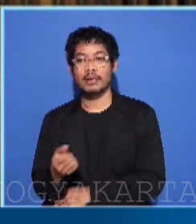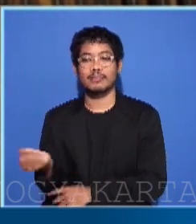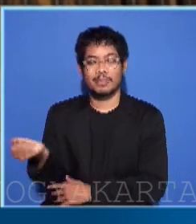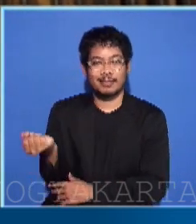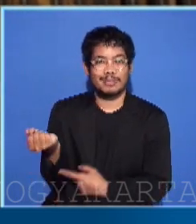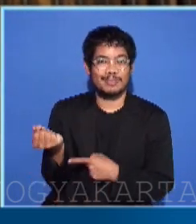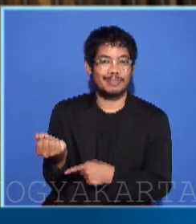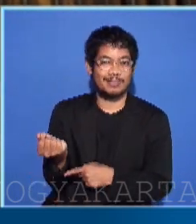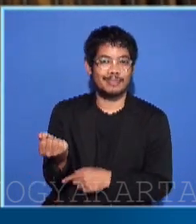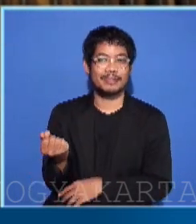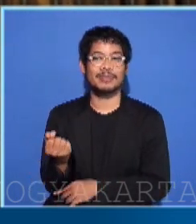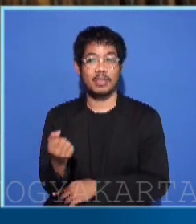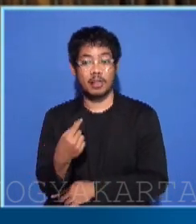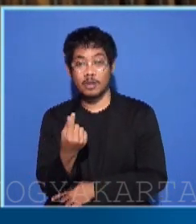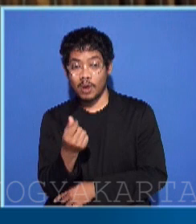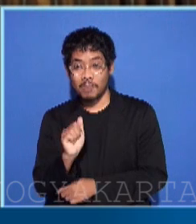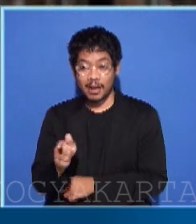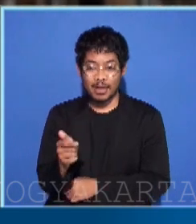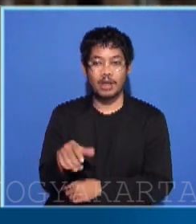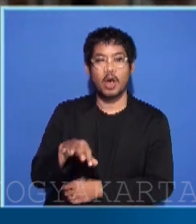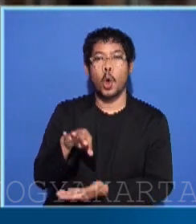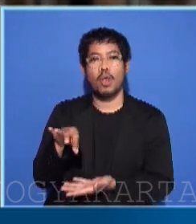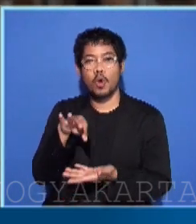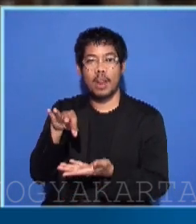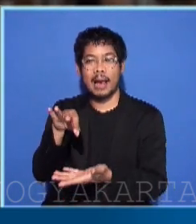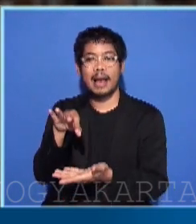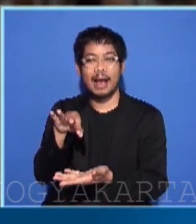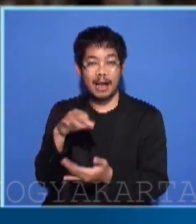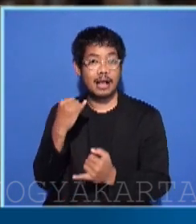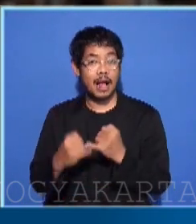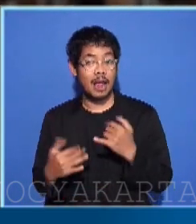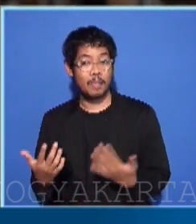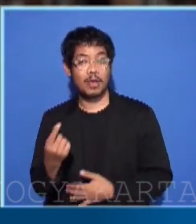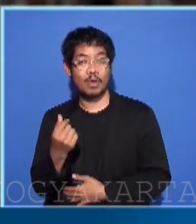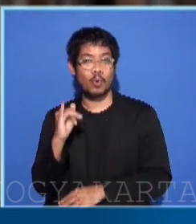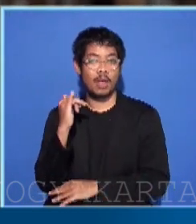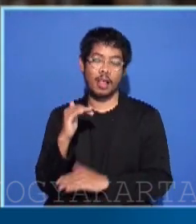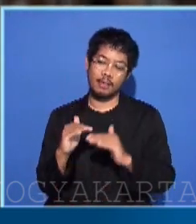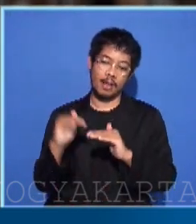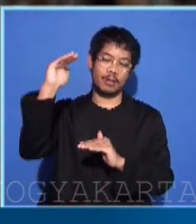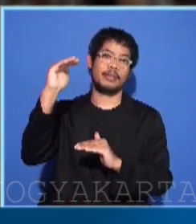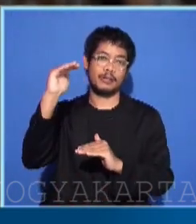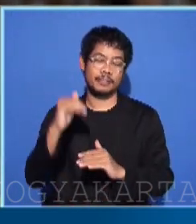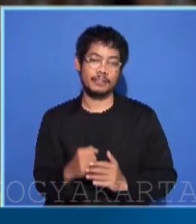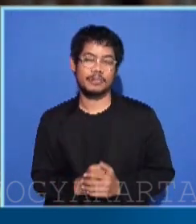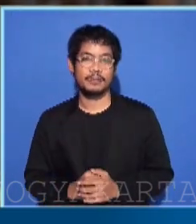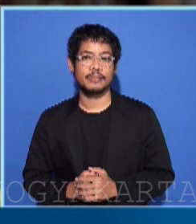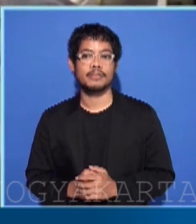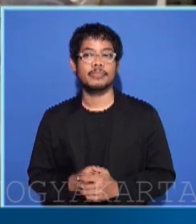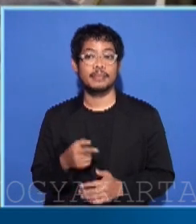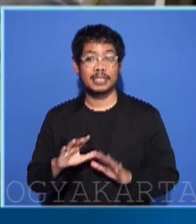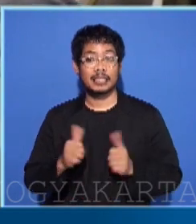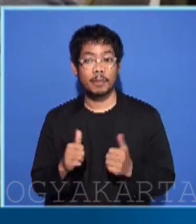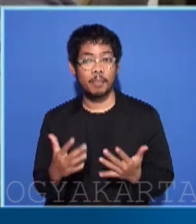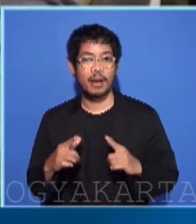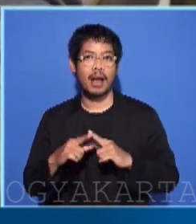membelanjakan uangnya untuk berbelanja di Jogja. Tour de Prambanan 2023 juga menjadi ajang persiapan atlet